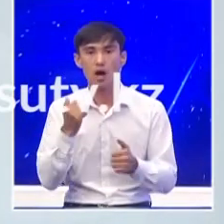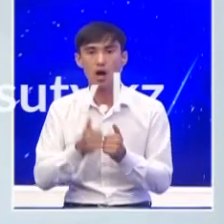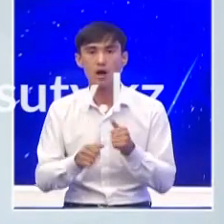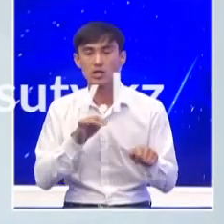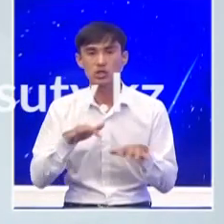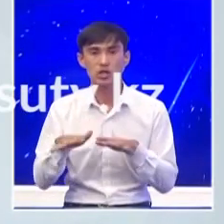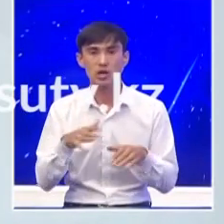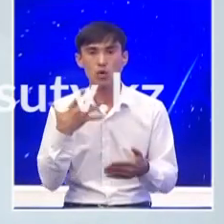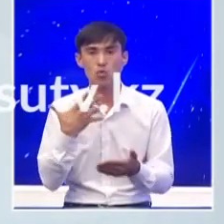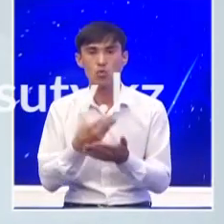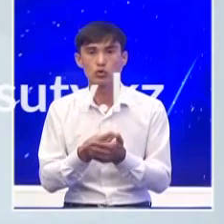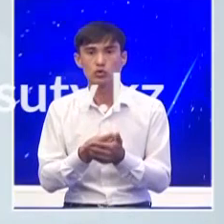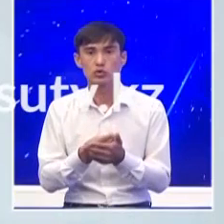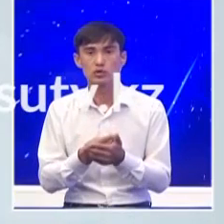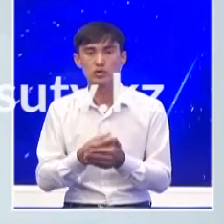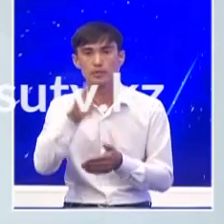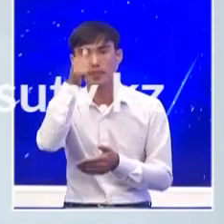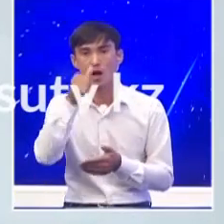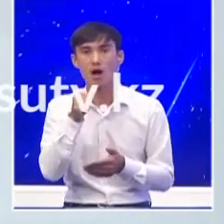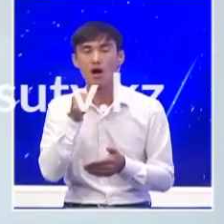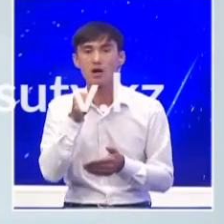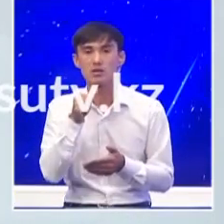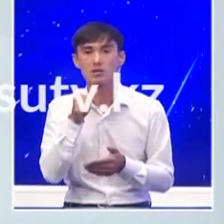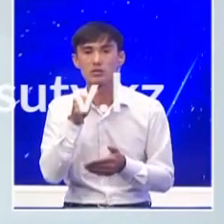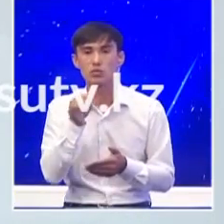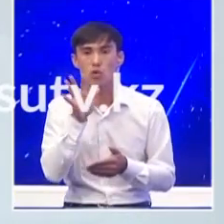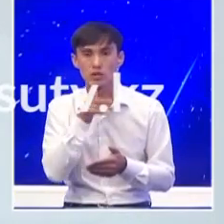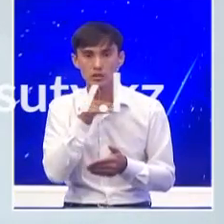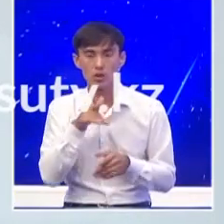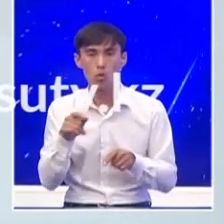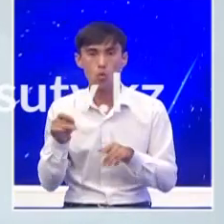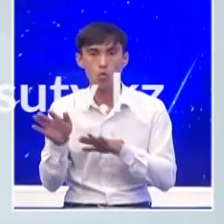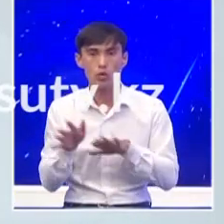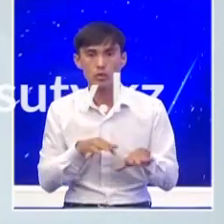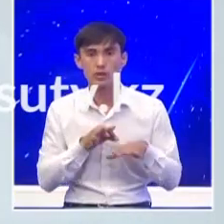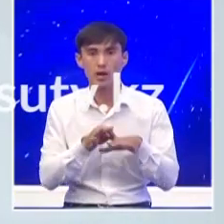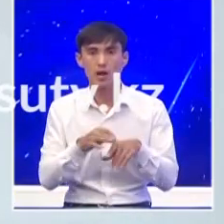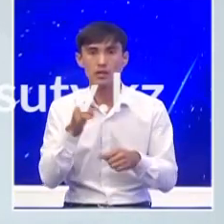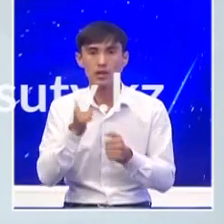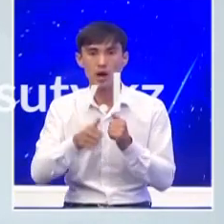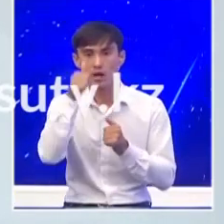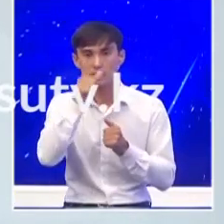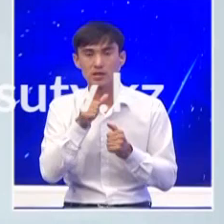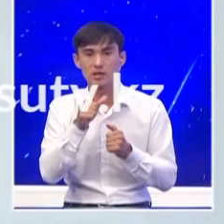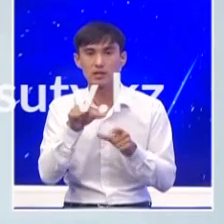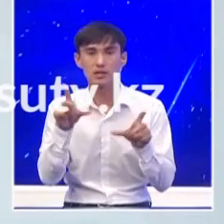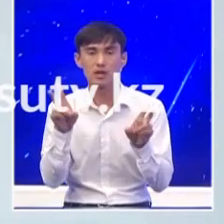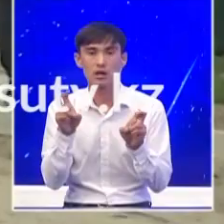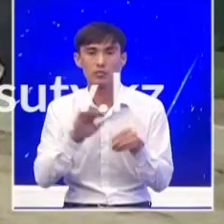шара өзінің мына айлық жаңағы тақырыбында өтіп жатқандықтан, сол ай сайын сол тақырыпты біз қамтып отыруымыз